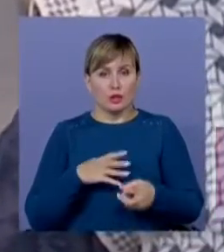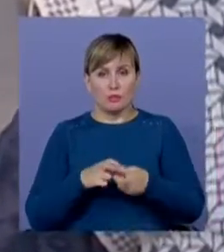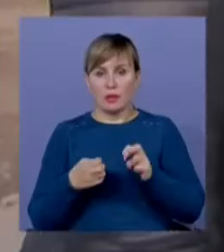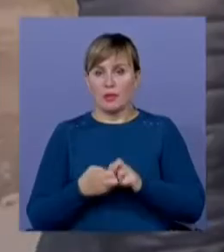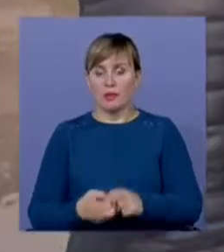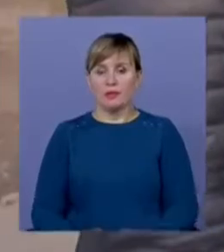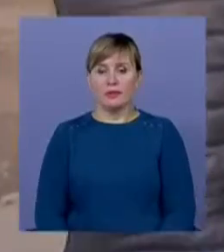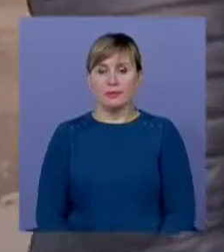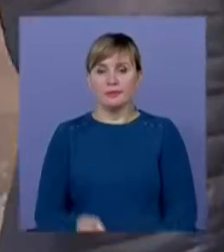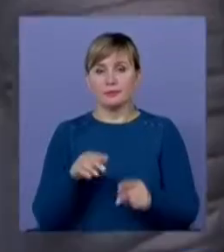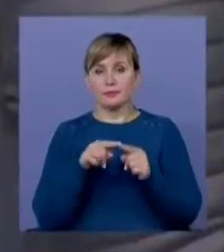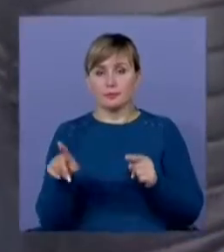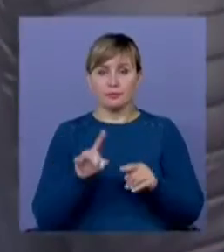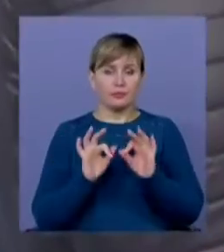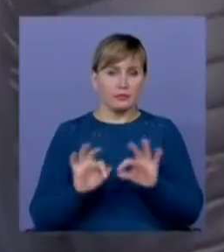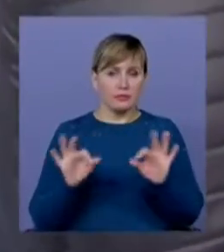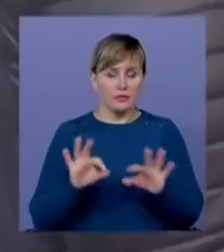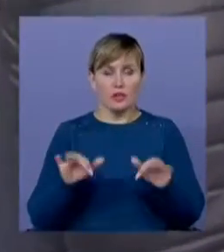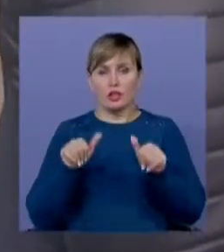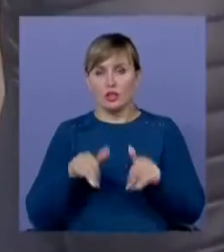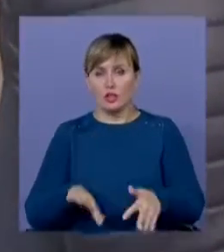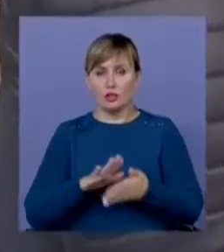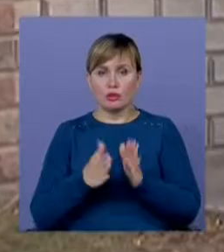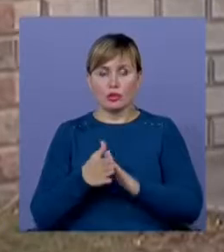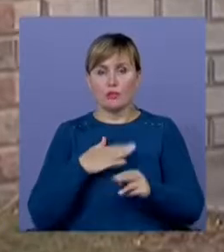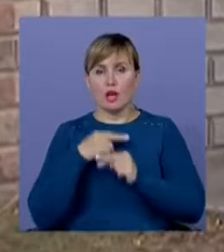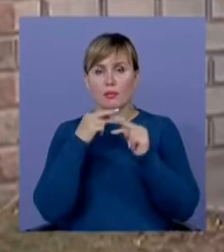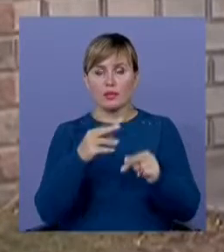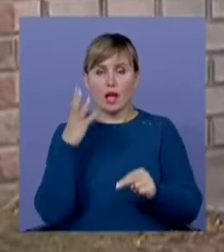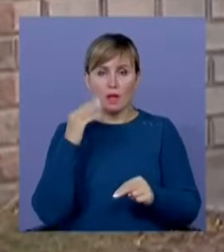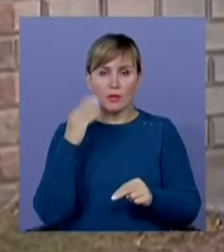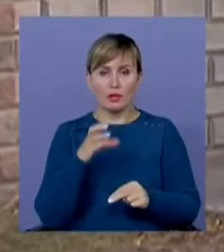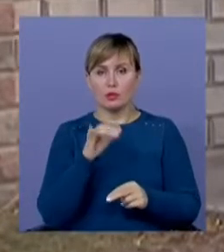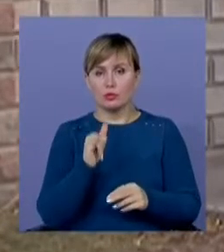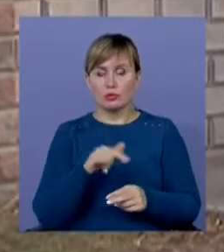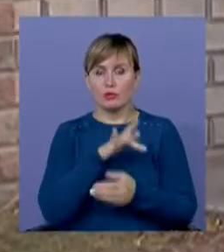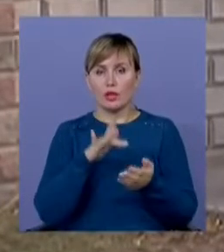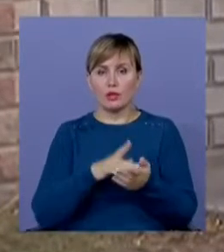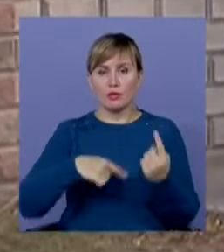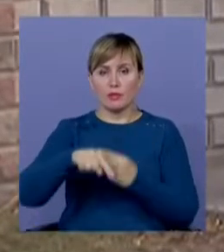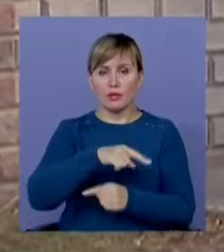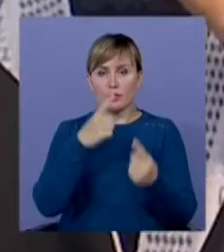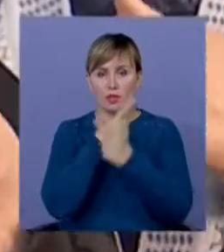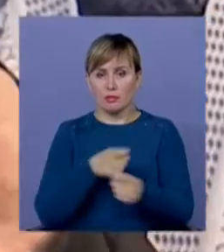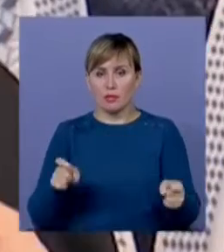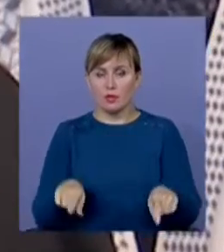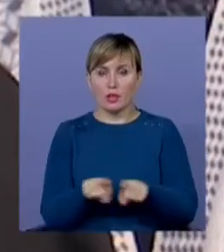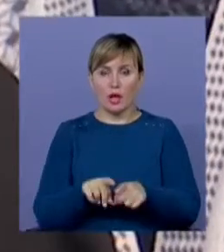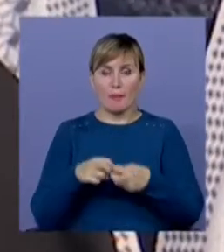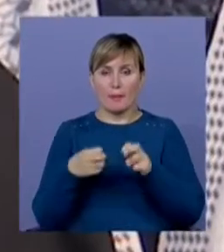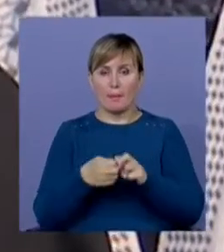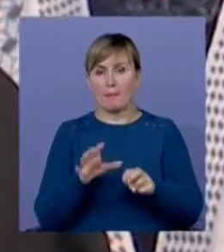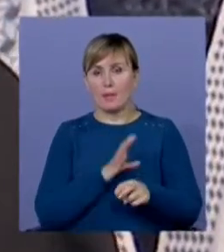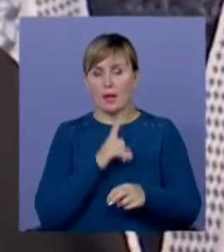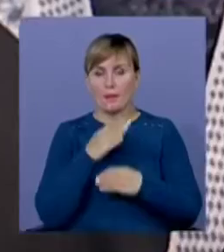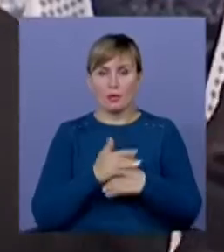проблему? Для того, чтобы разъяснить ситуацию, мы обратились в Алматы-СУ. В городском коммунальном предприятии сообщили, что подобная проблема была